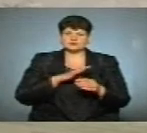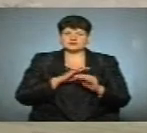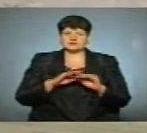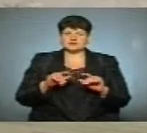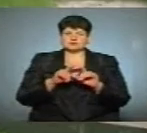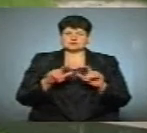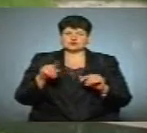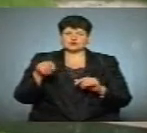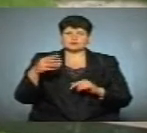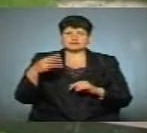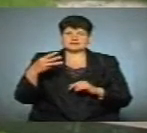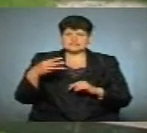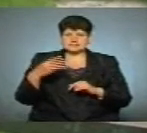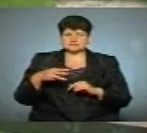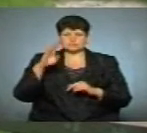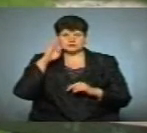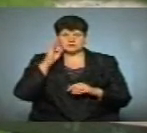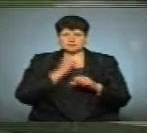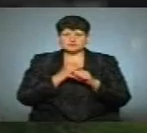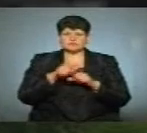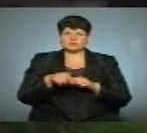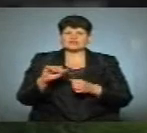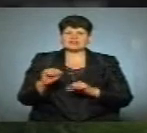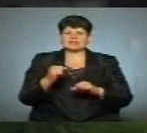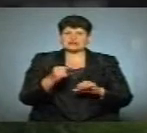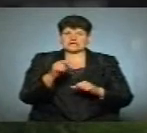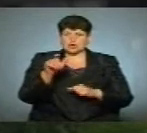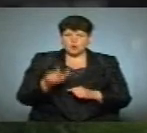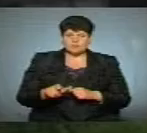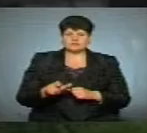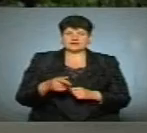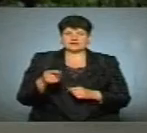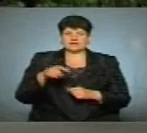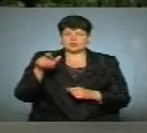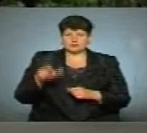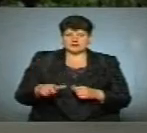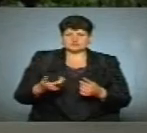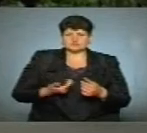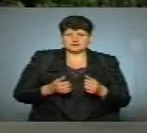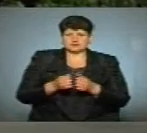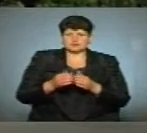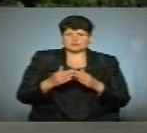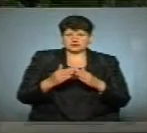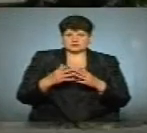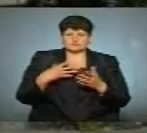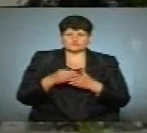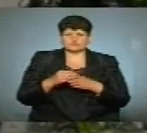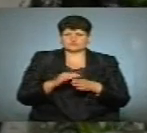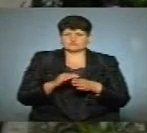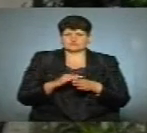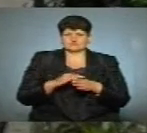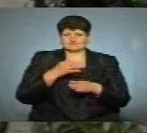дитячому садочку номер 30. Підозрюваний працював тут двірником. Тернополянка Леся мешкає в будинку біля навчального закладу. Свого прізвища вона не